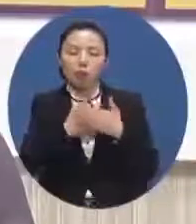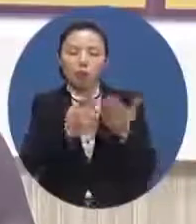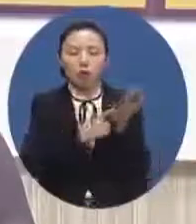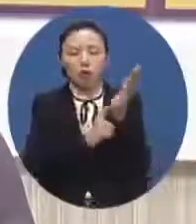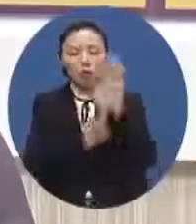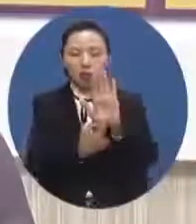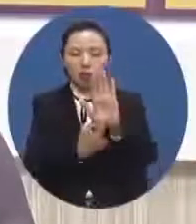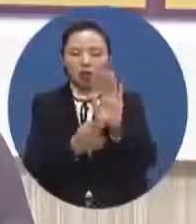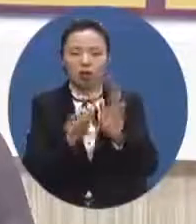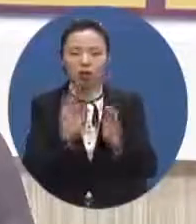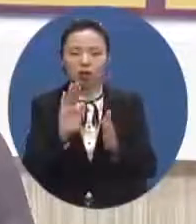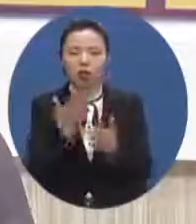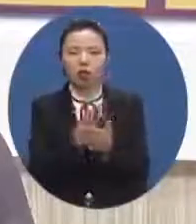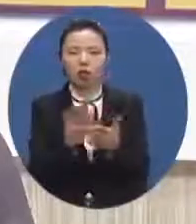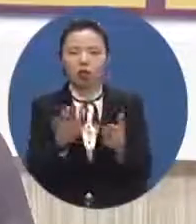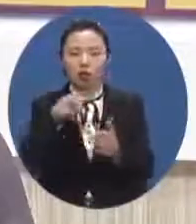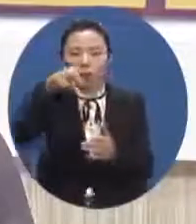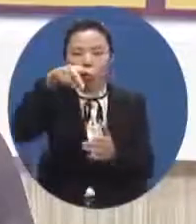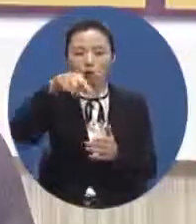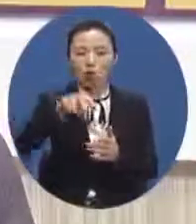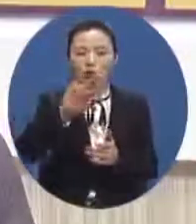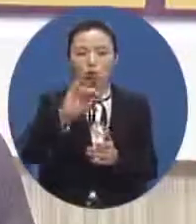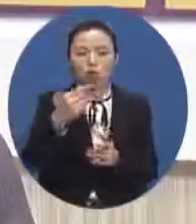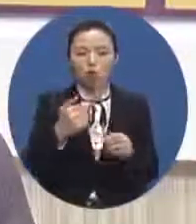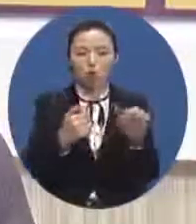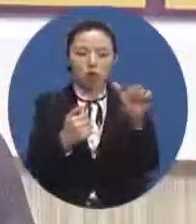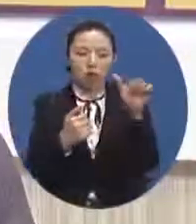그런데 수민이는 제가 살펴보니까 이 네